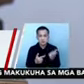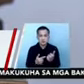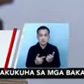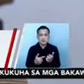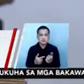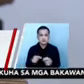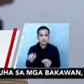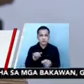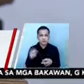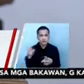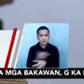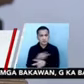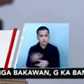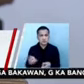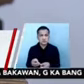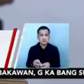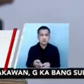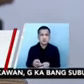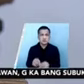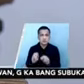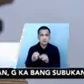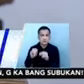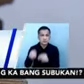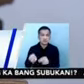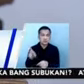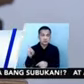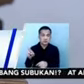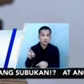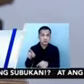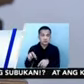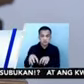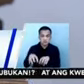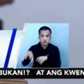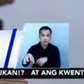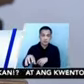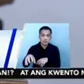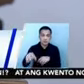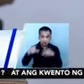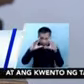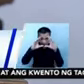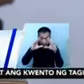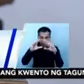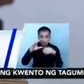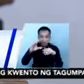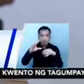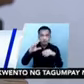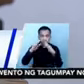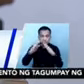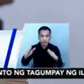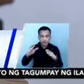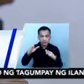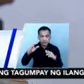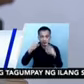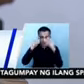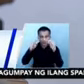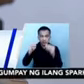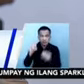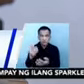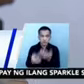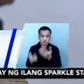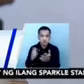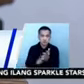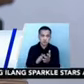violence, ilalagay ang mismong botohan sa tabi ng bayan ni bahay ni Mayor. Susunugin ang mga paaralan upang hindi mo doon